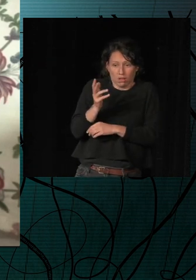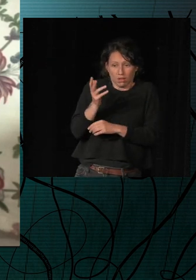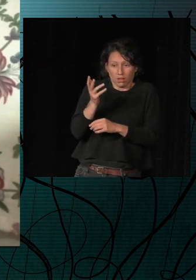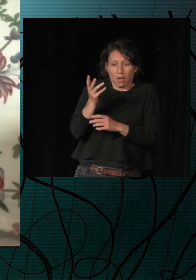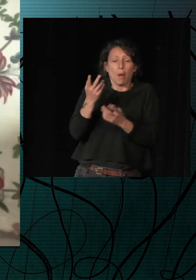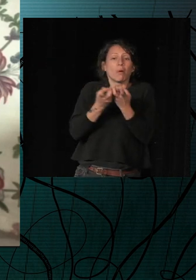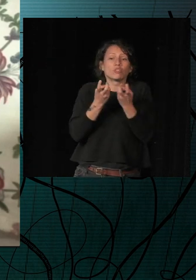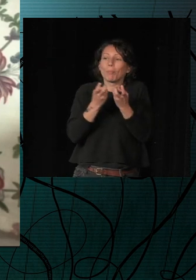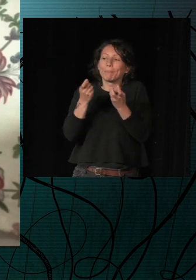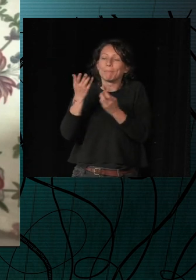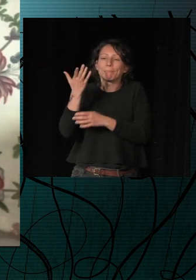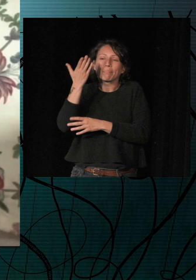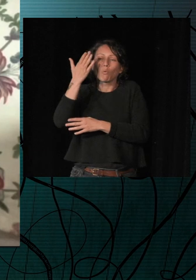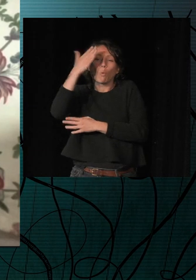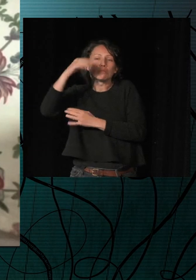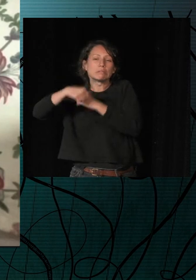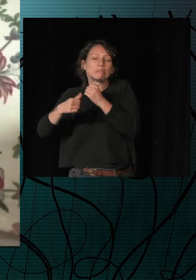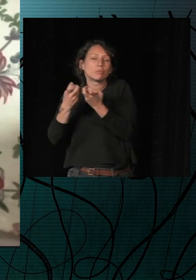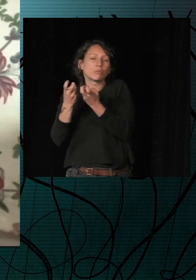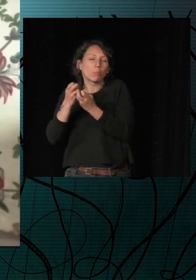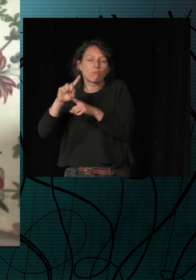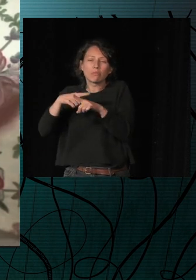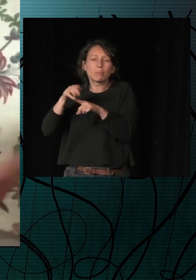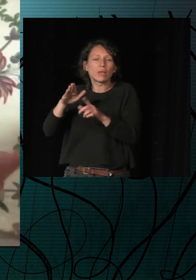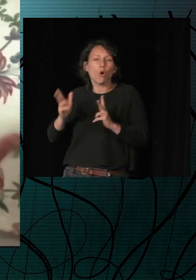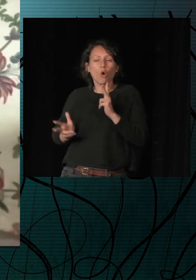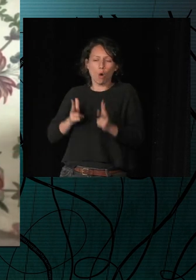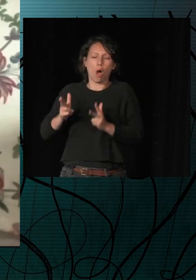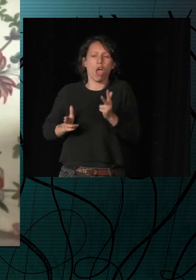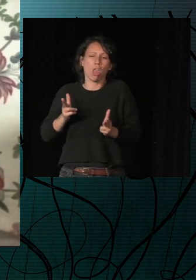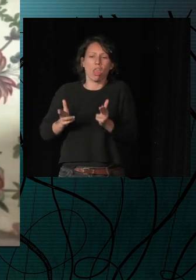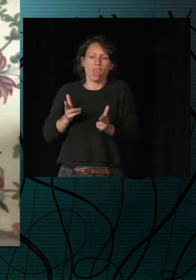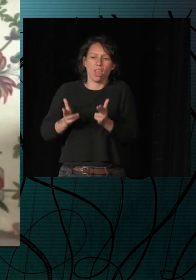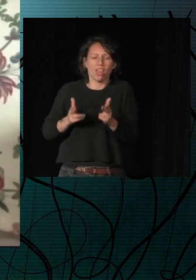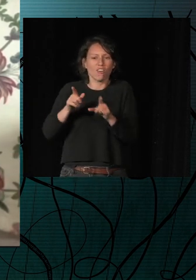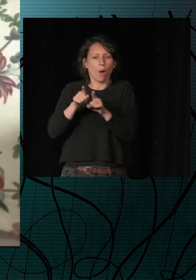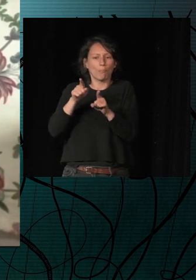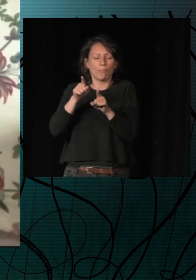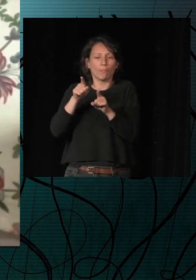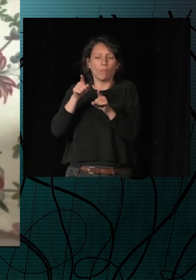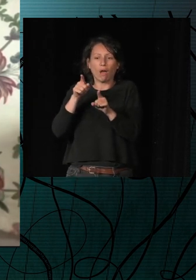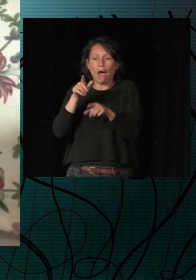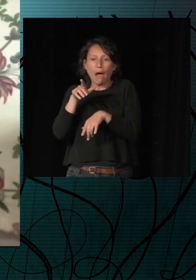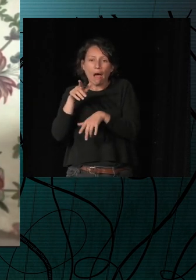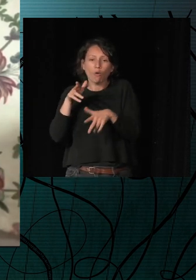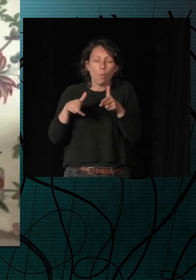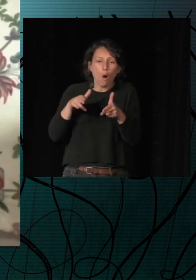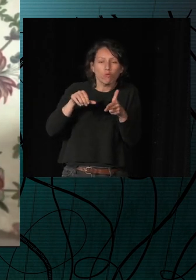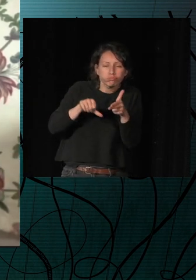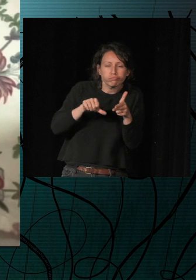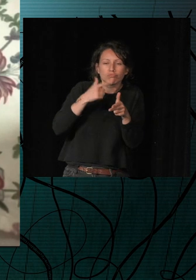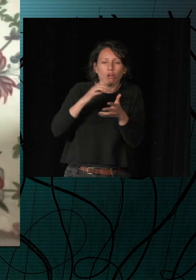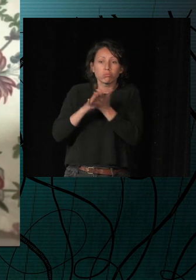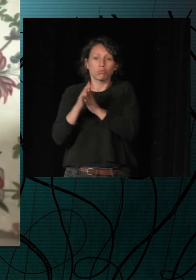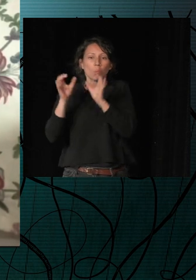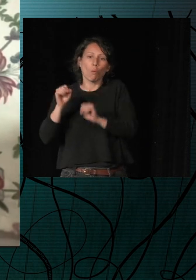les films de cow-boy ils vont pas se retourner pour devenir des films genre de comédie musicale enfin un truc ça pe ça peut ça peut se penser c'est